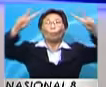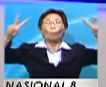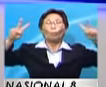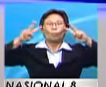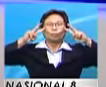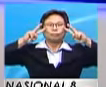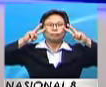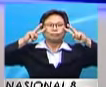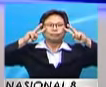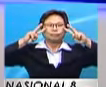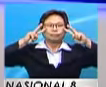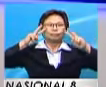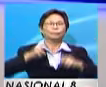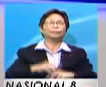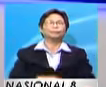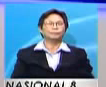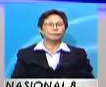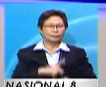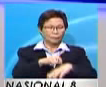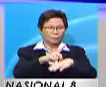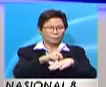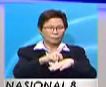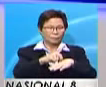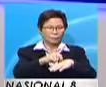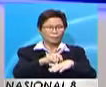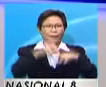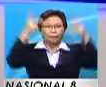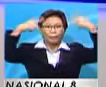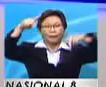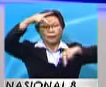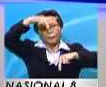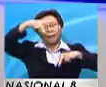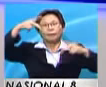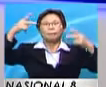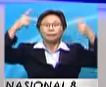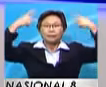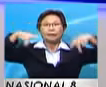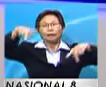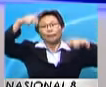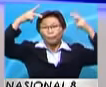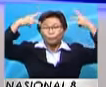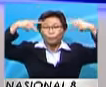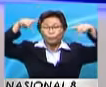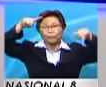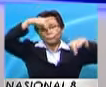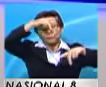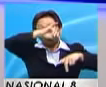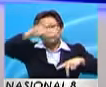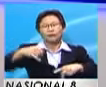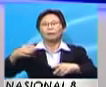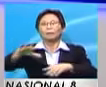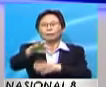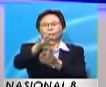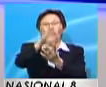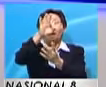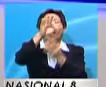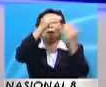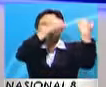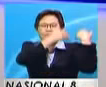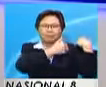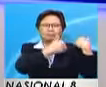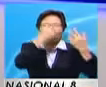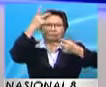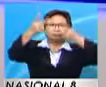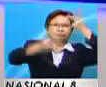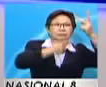sini leftenan jeneral tolong di bencana Putra Putrajaya kolam yang dilantik kejahatan itu April lalu kini dalam